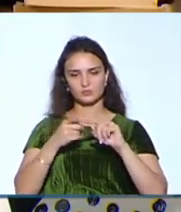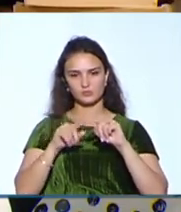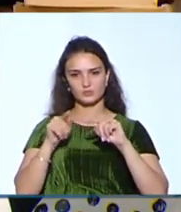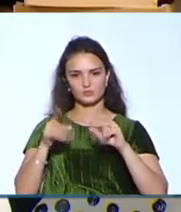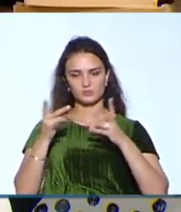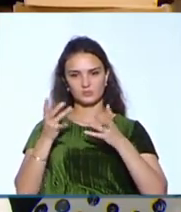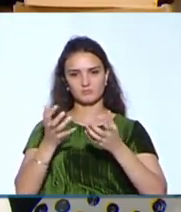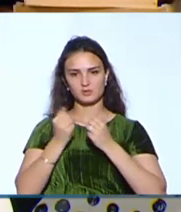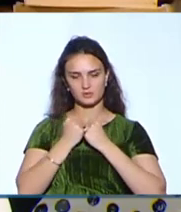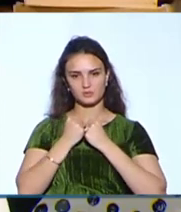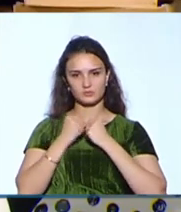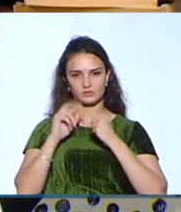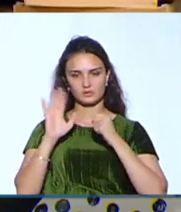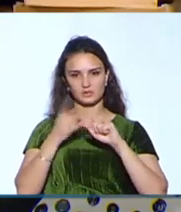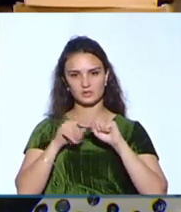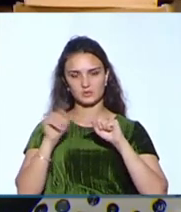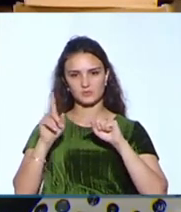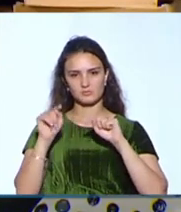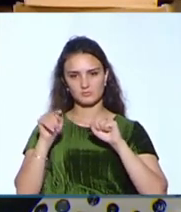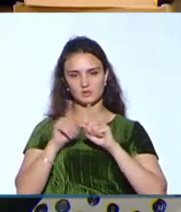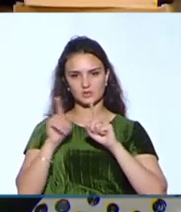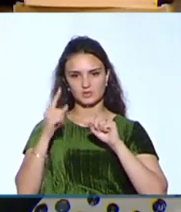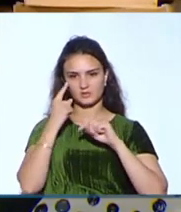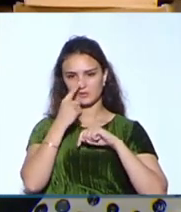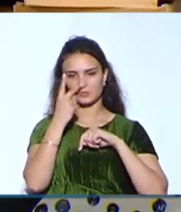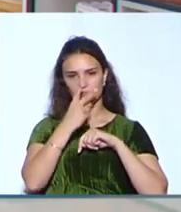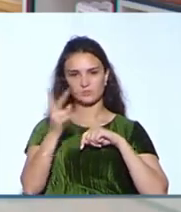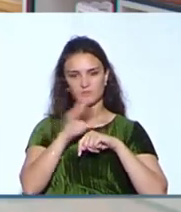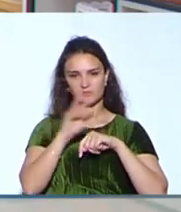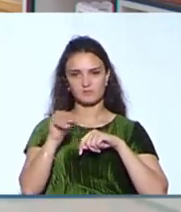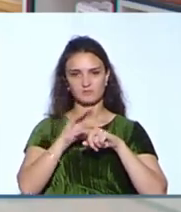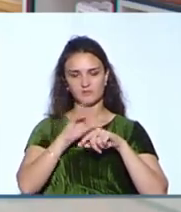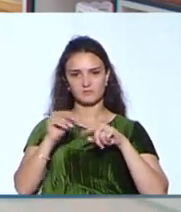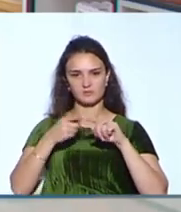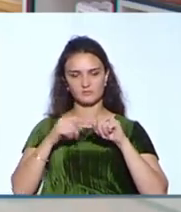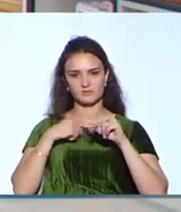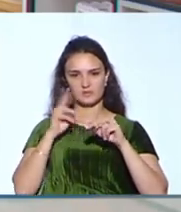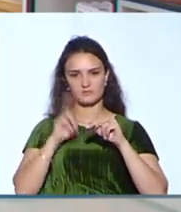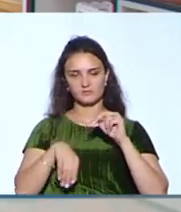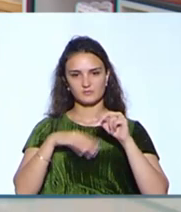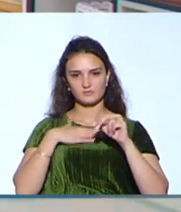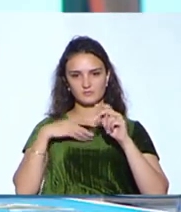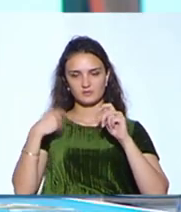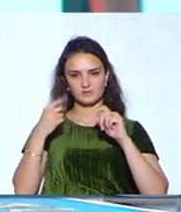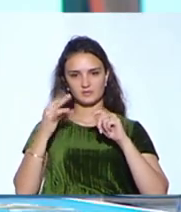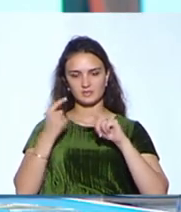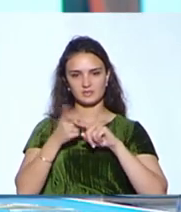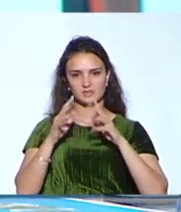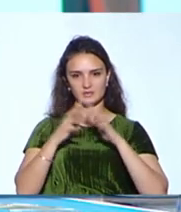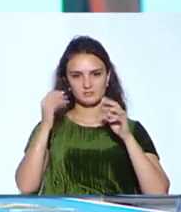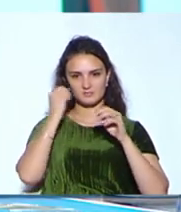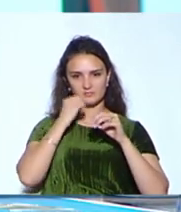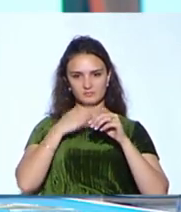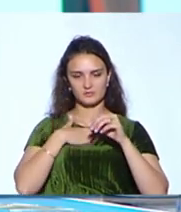უნდა მიიღო და არა ის, რომ მაინც და მაინც შენი თვალით უყუროს ყველამ ყველაფერს. ჩვენ ამოვწურეთ ჩვენი ეთერი. ნათია, ძალიან დიდი